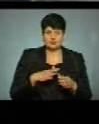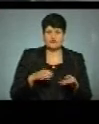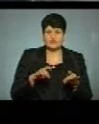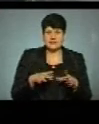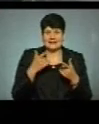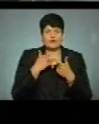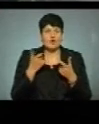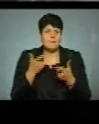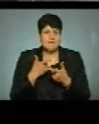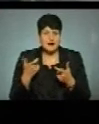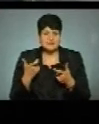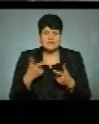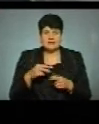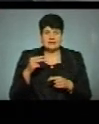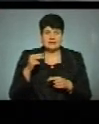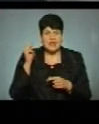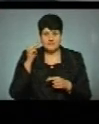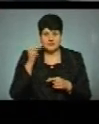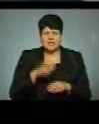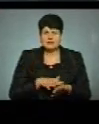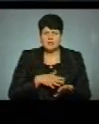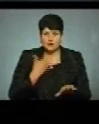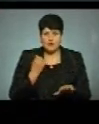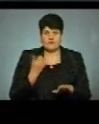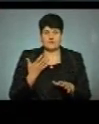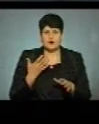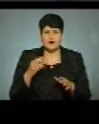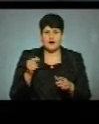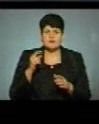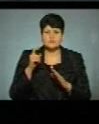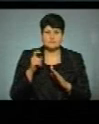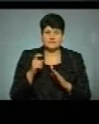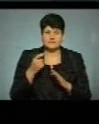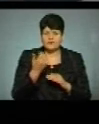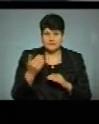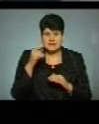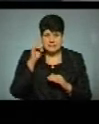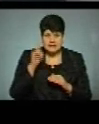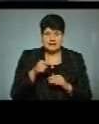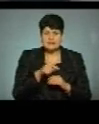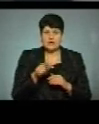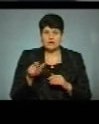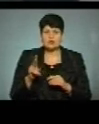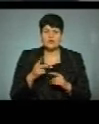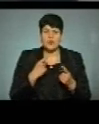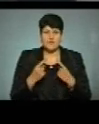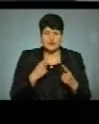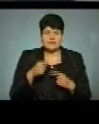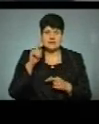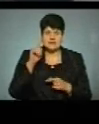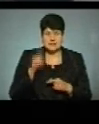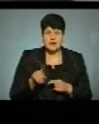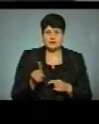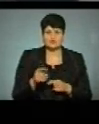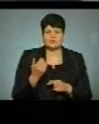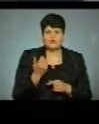інформацію так, не вивчати дуже довго і опублікувати, оскільки ми знали тих людей, які нам то говорили, і знали, що вони